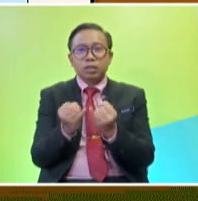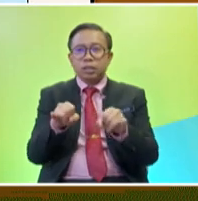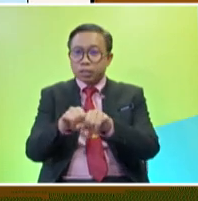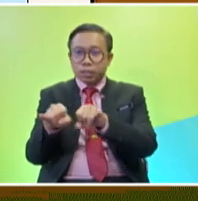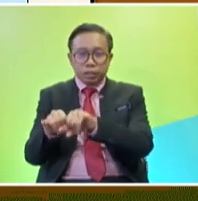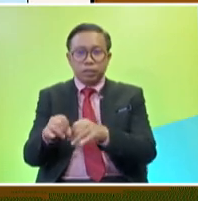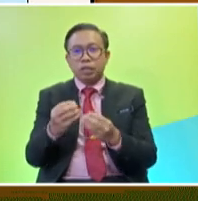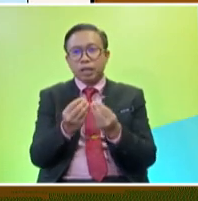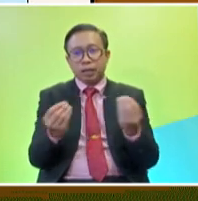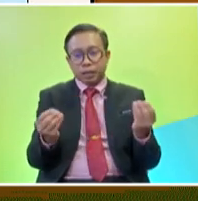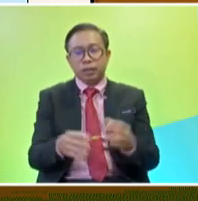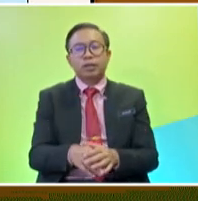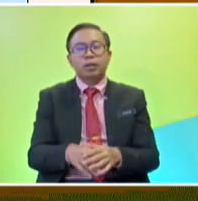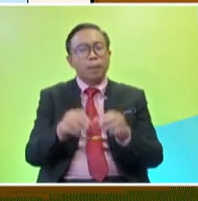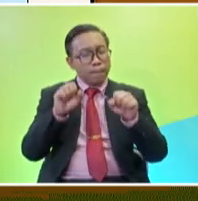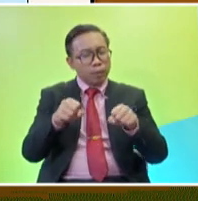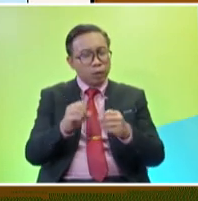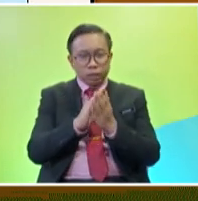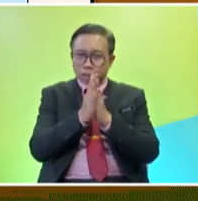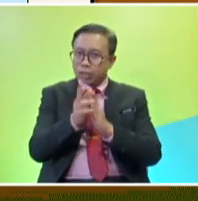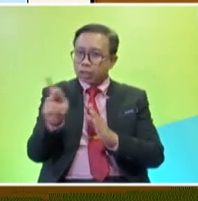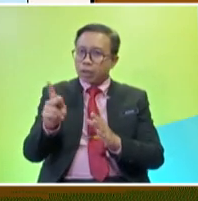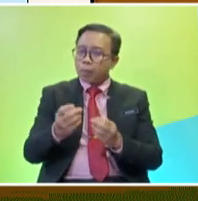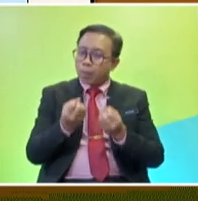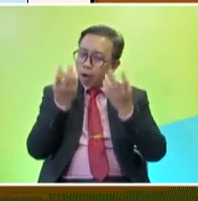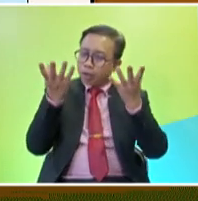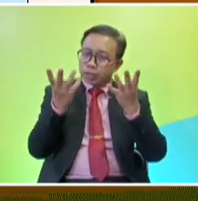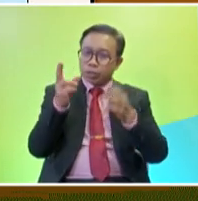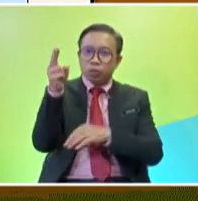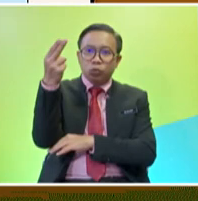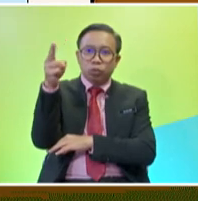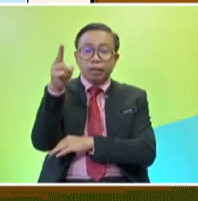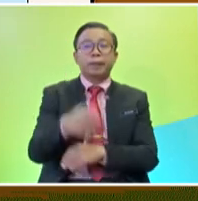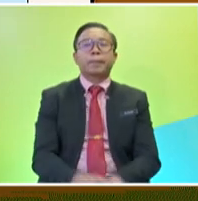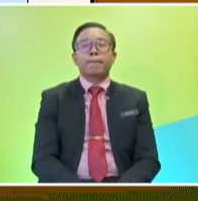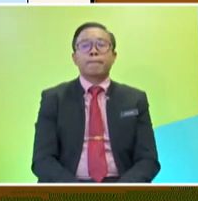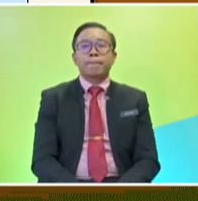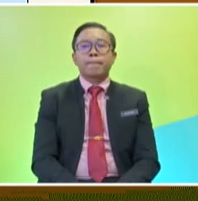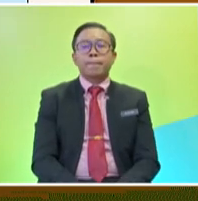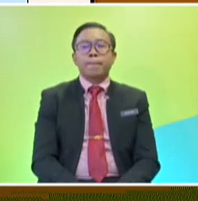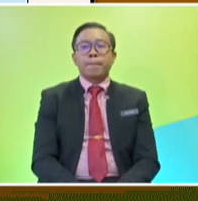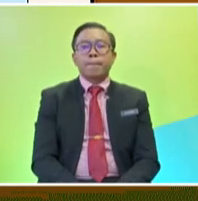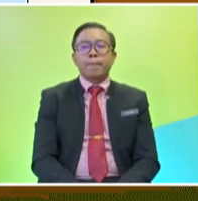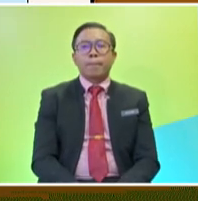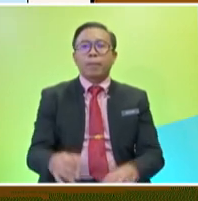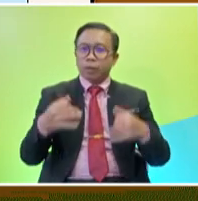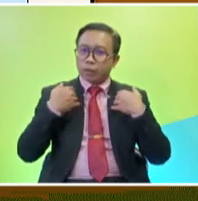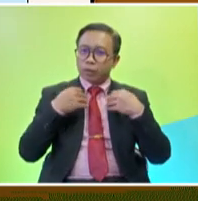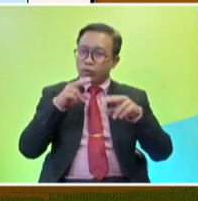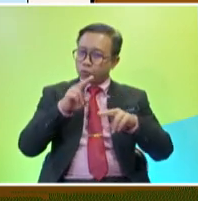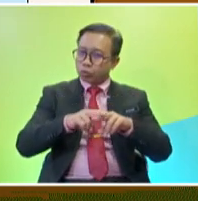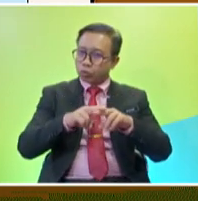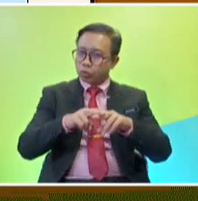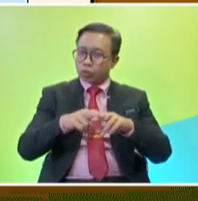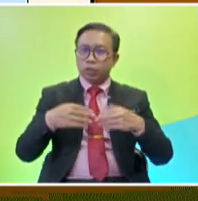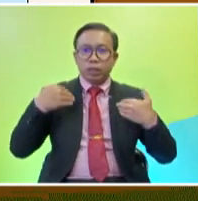berbagaian iklim Ini menghasilkan berbagai jenis hutan dan juga dan menghasilkan juga ataupun didiami oleh berbagai jenis